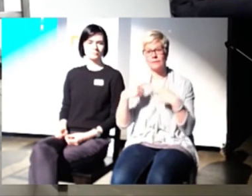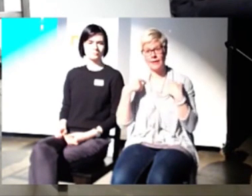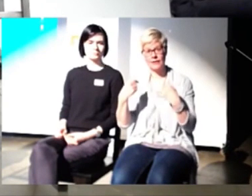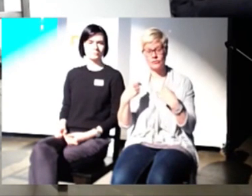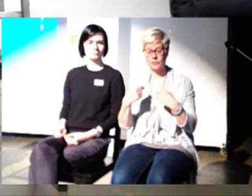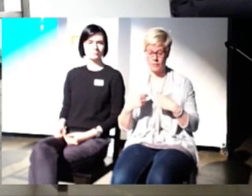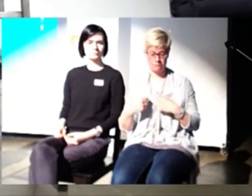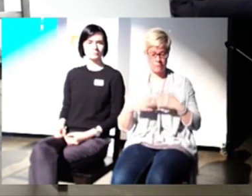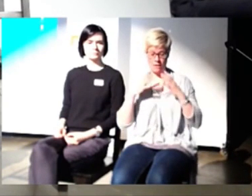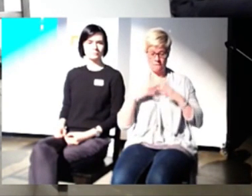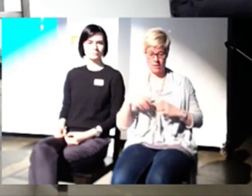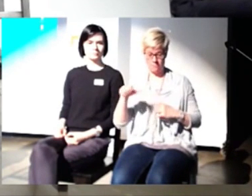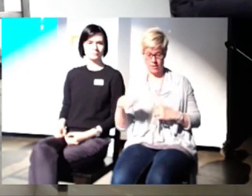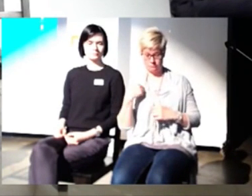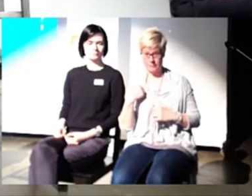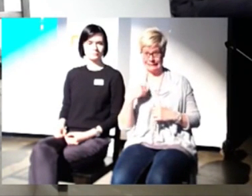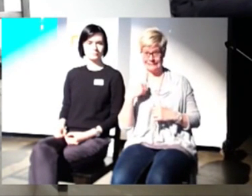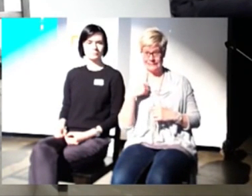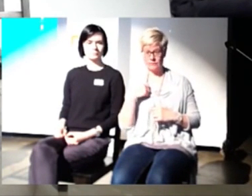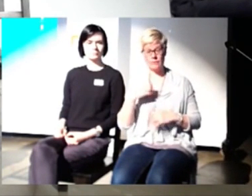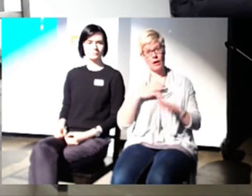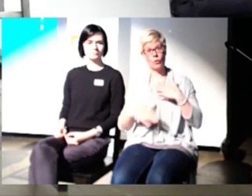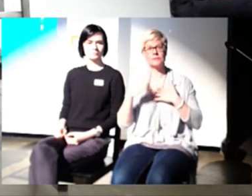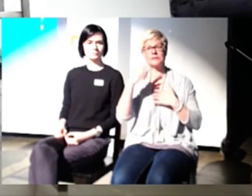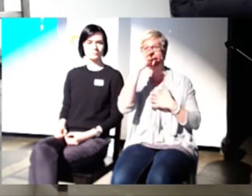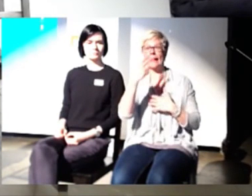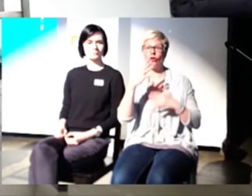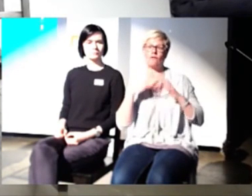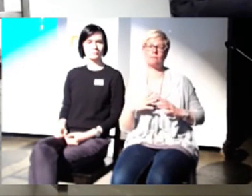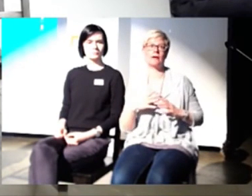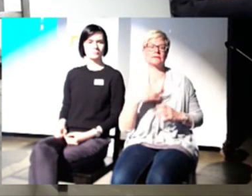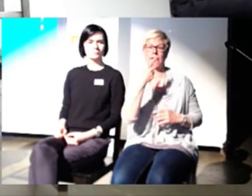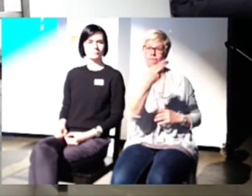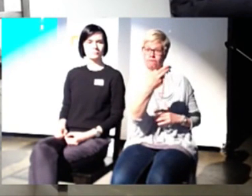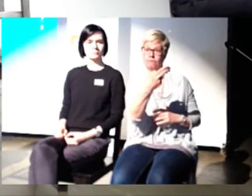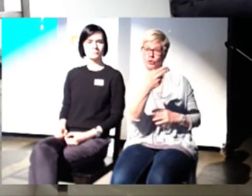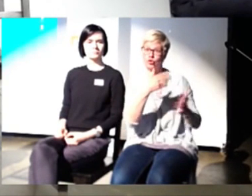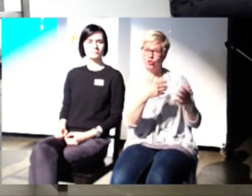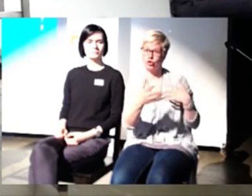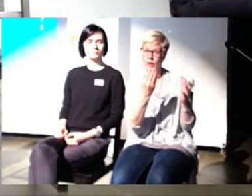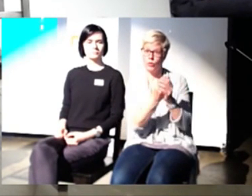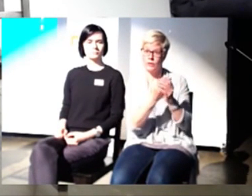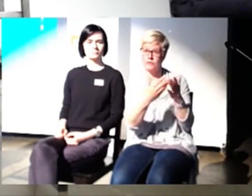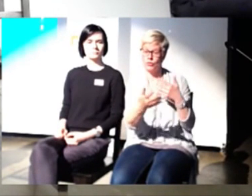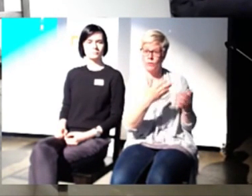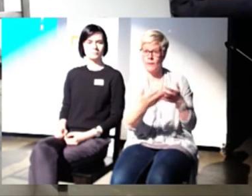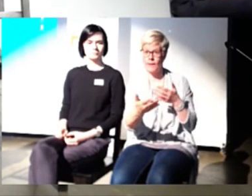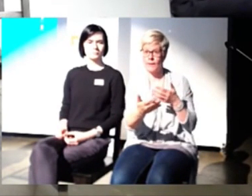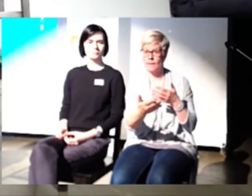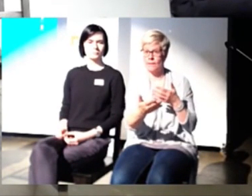sen näkövammaisen taiteilijan kanssa tai muuten tai ikääntyvien taiteilijoiden kanssa, jolle se esteettömyys on myös